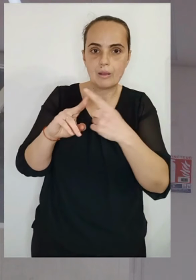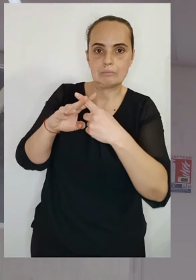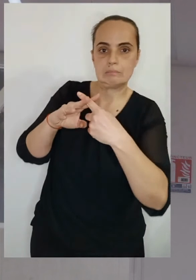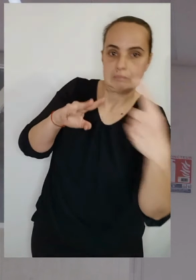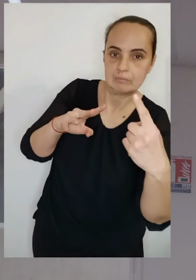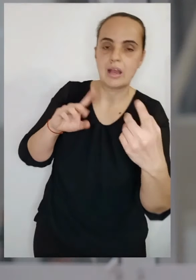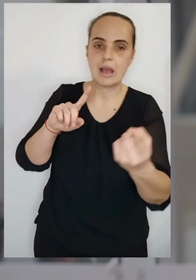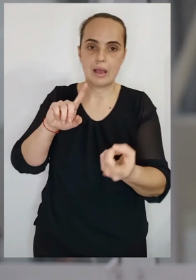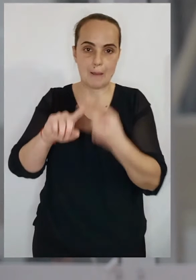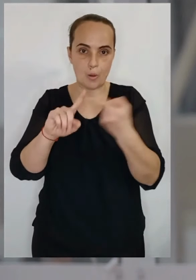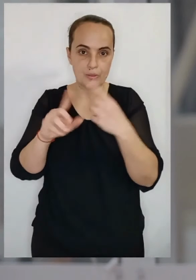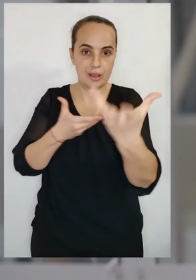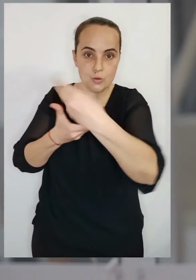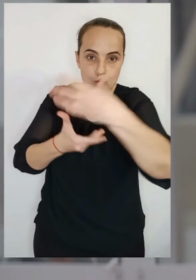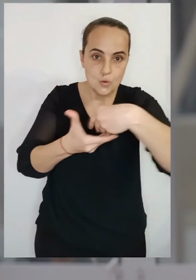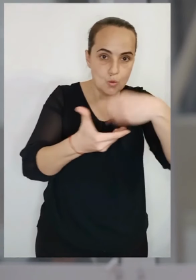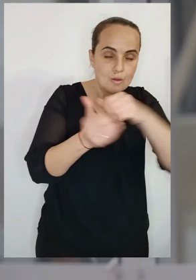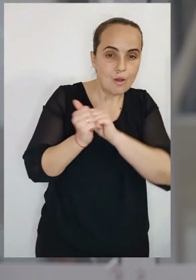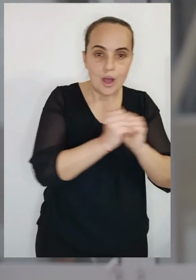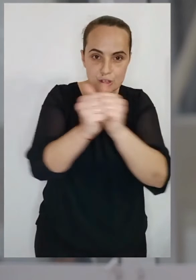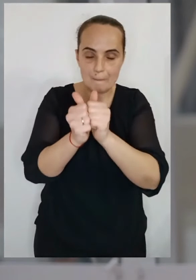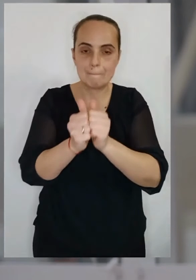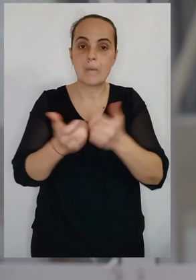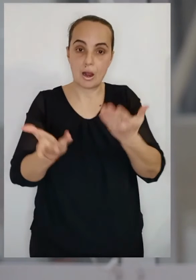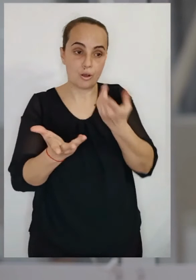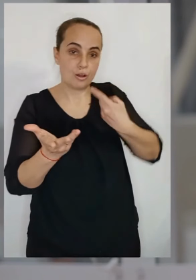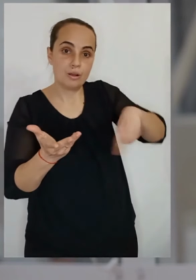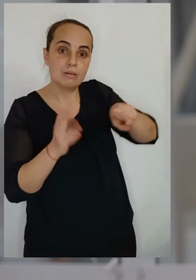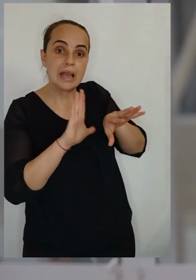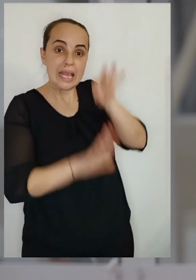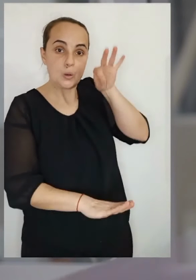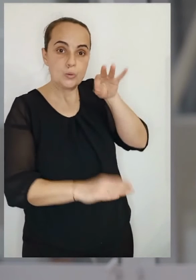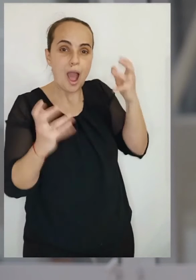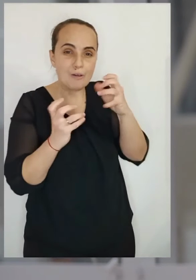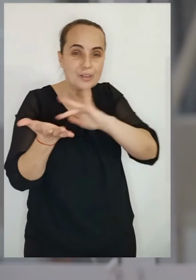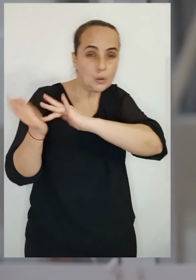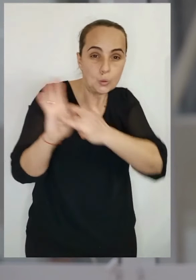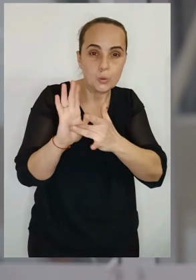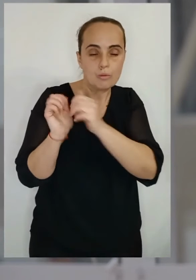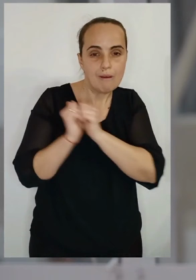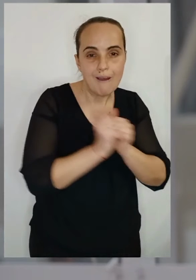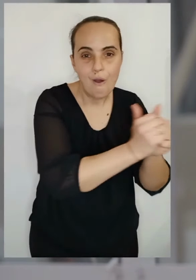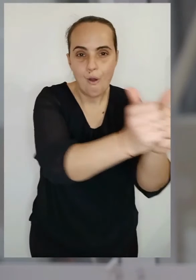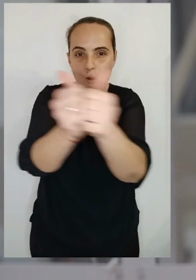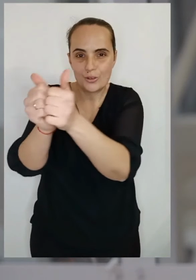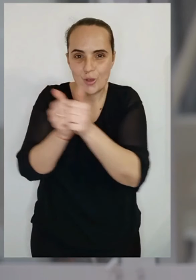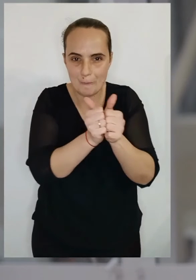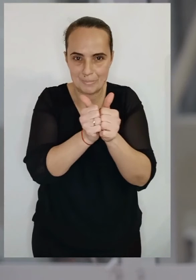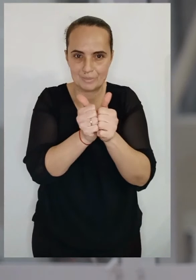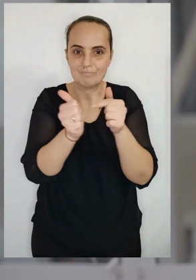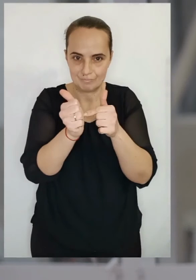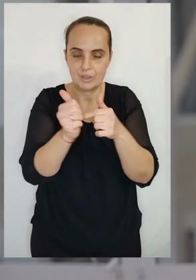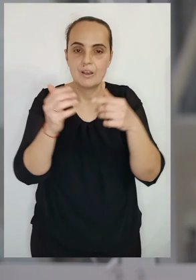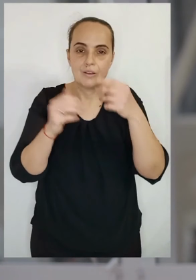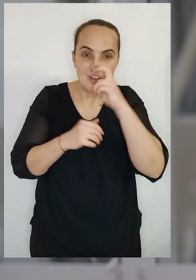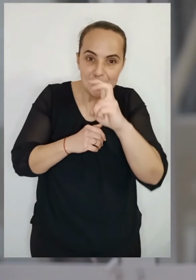de côté dans toute cette histoire? Et comment on fait quand on est élu et quand on a envie de rassembler, c'est ce que vous nous dites, comment on fait pour aller